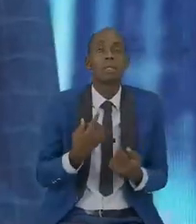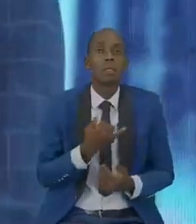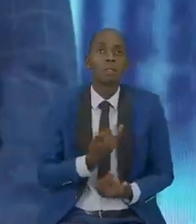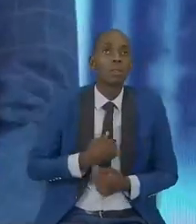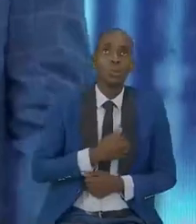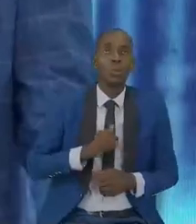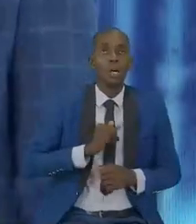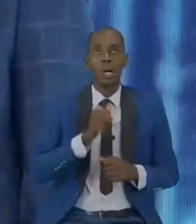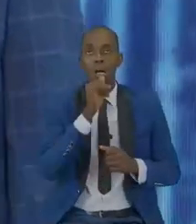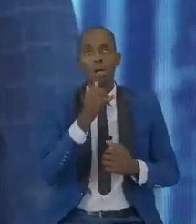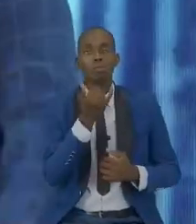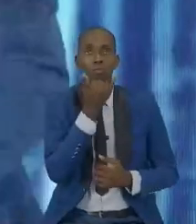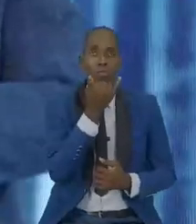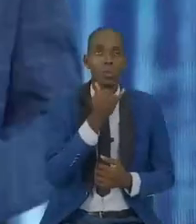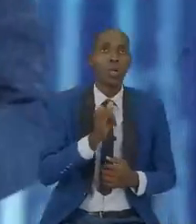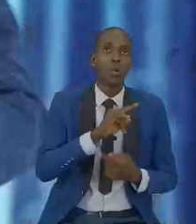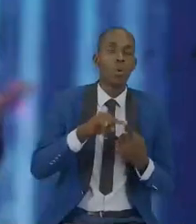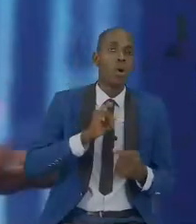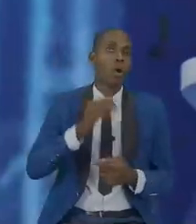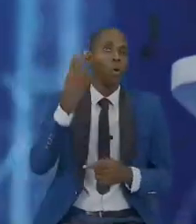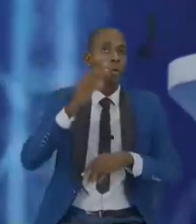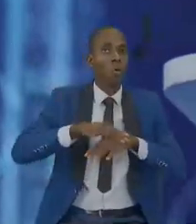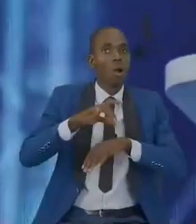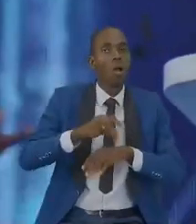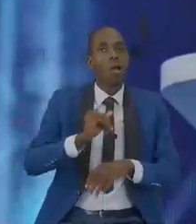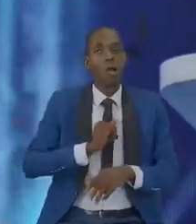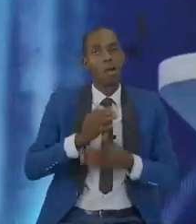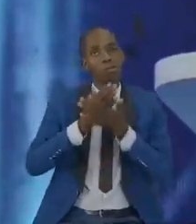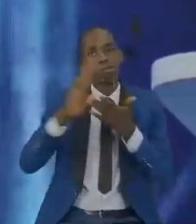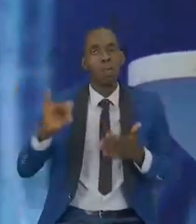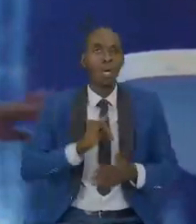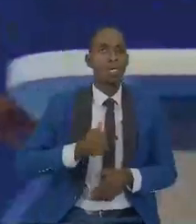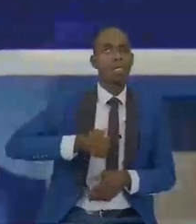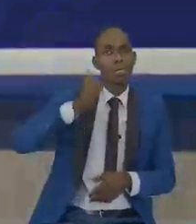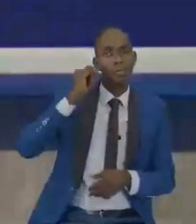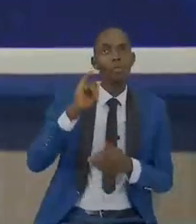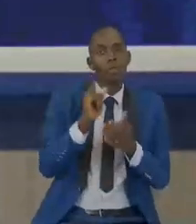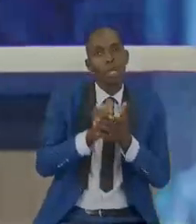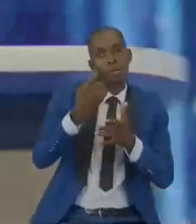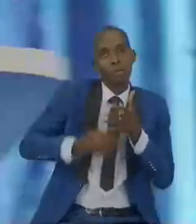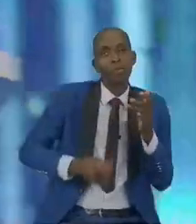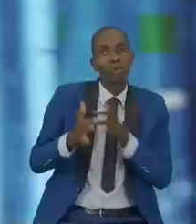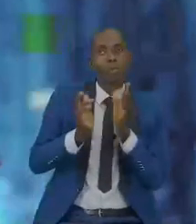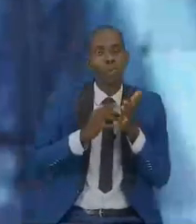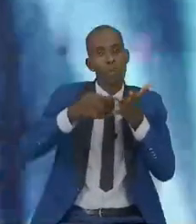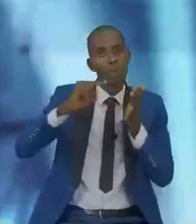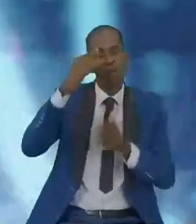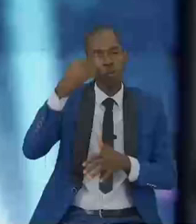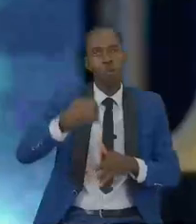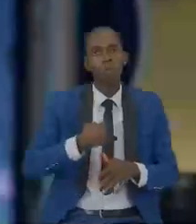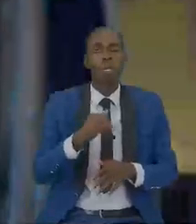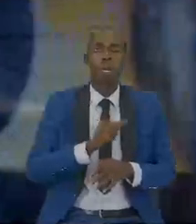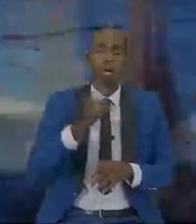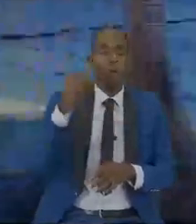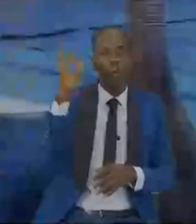jamais en sortir. Mais tu ne peux pas dire que non, je reconnais mon erreur. Lorsque j'étais sur terre, je n'ai pas répondu au prix qui a